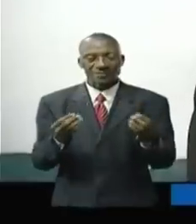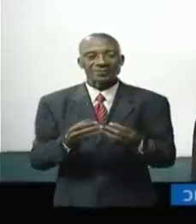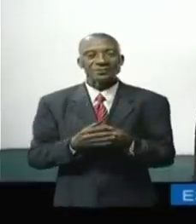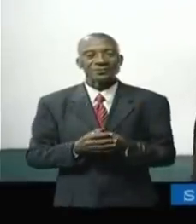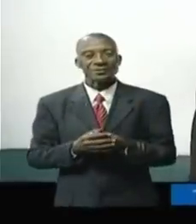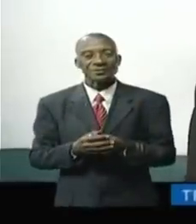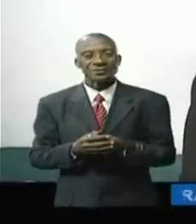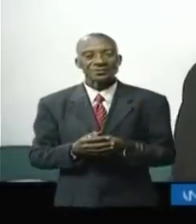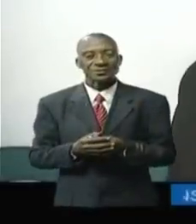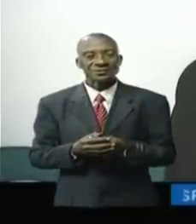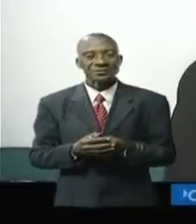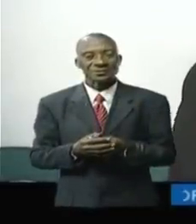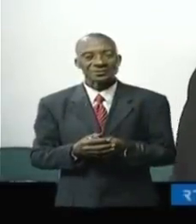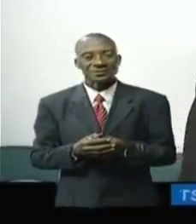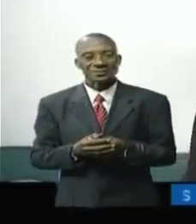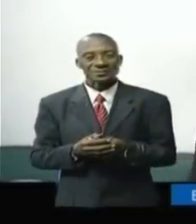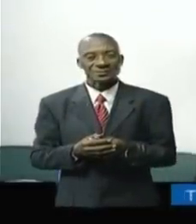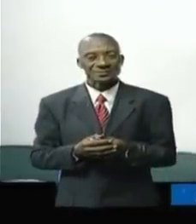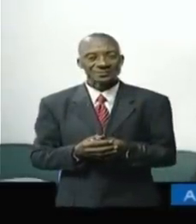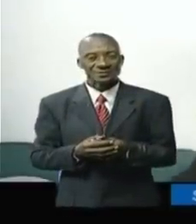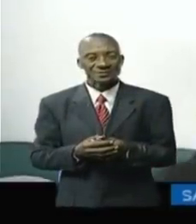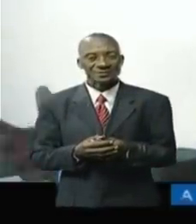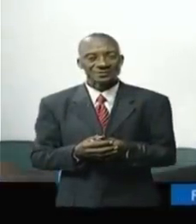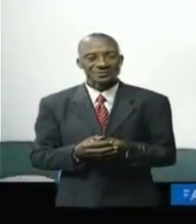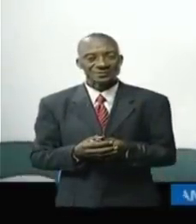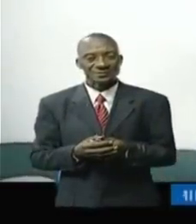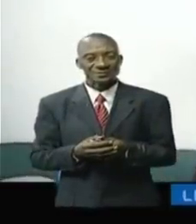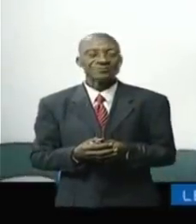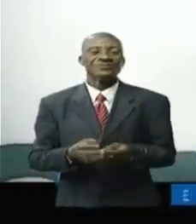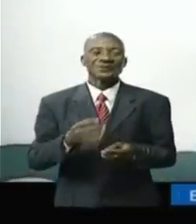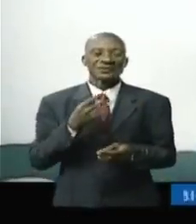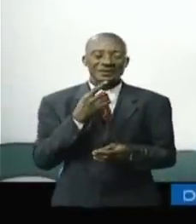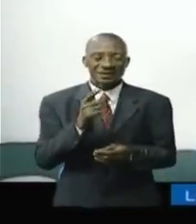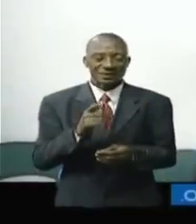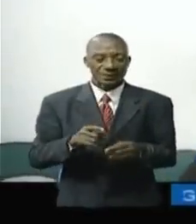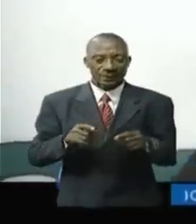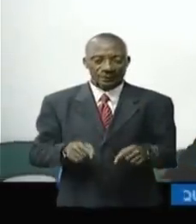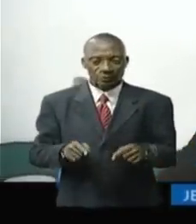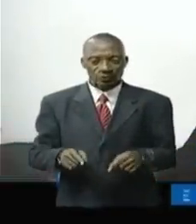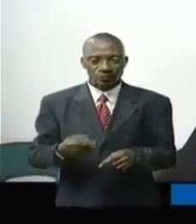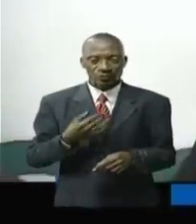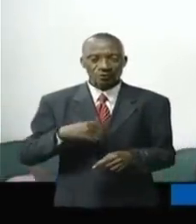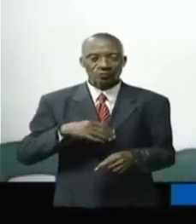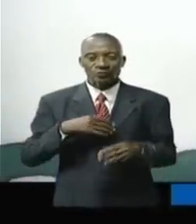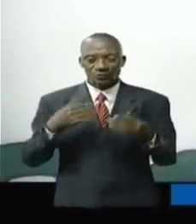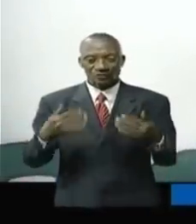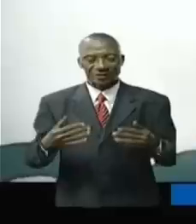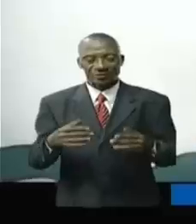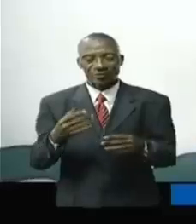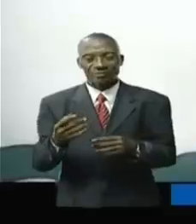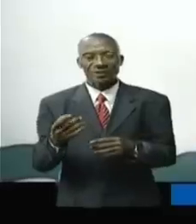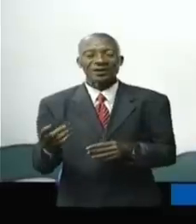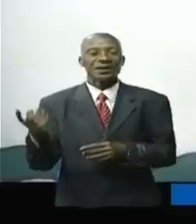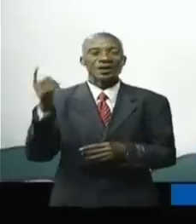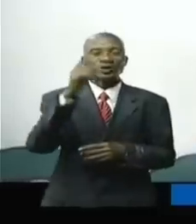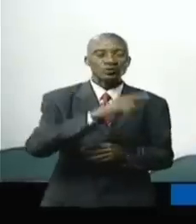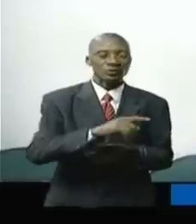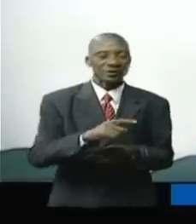UBA est une fondation qui est un peu le bras social de la banque pour rendre à la société ce que nous recevons d'elle. Et